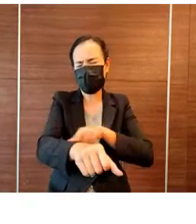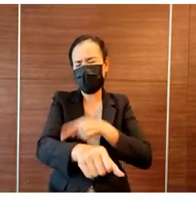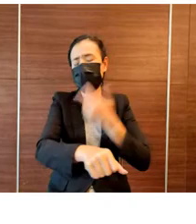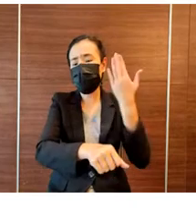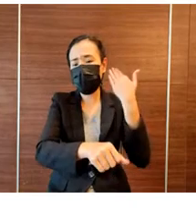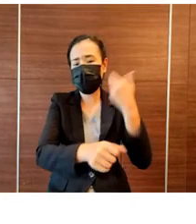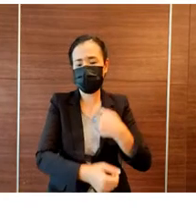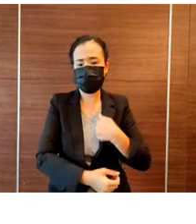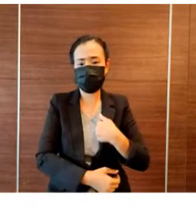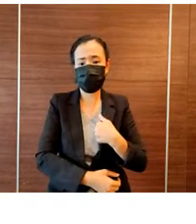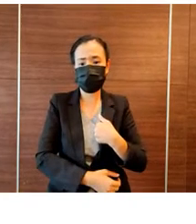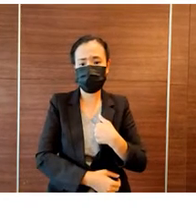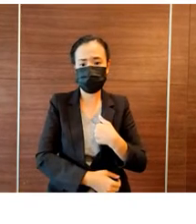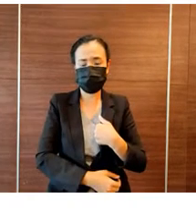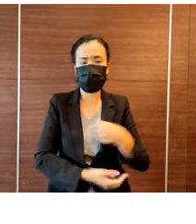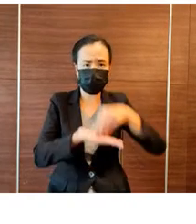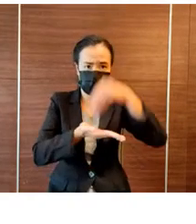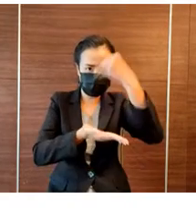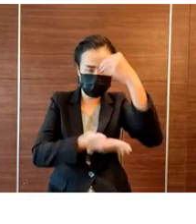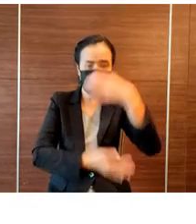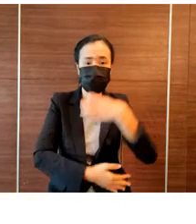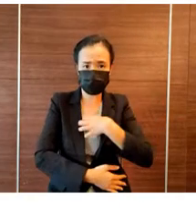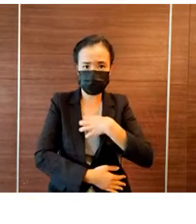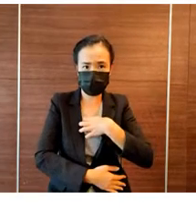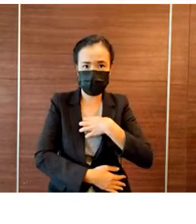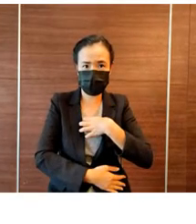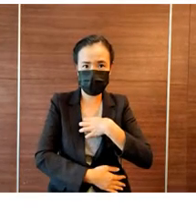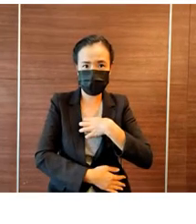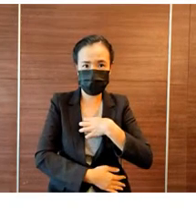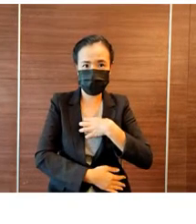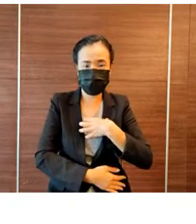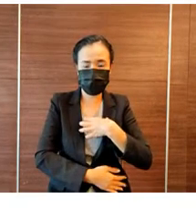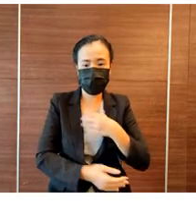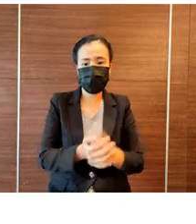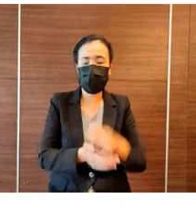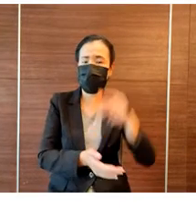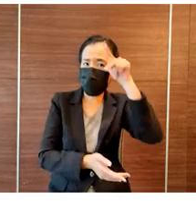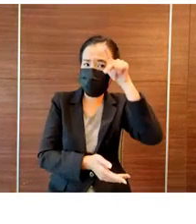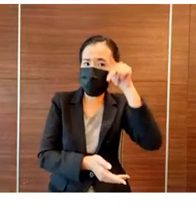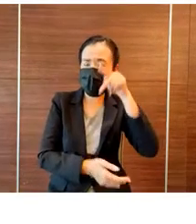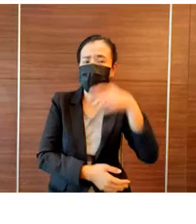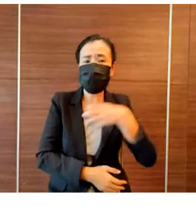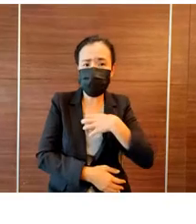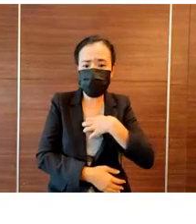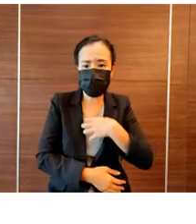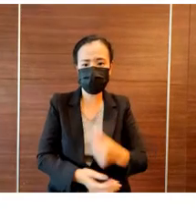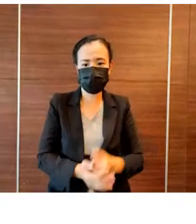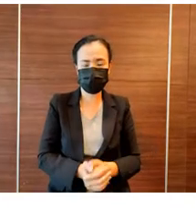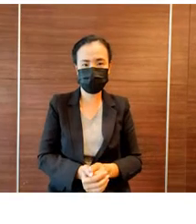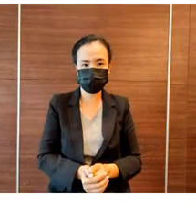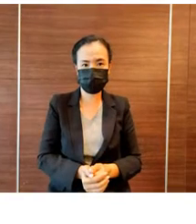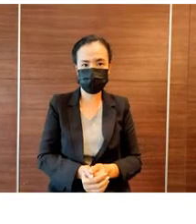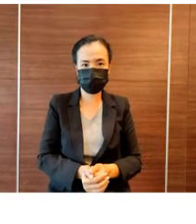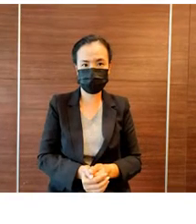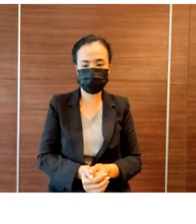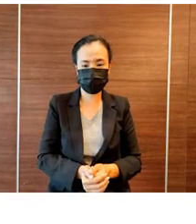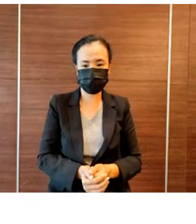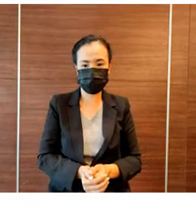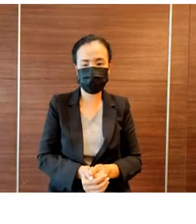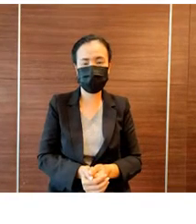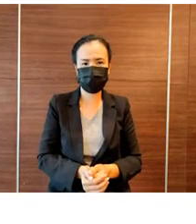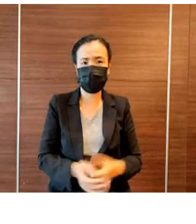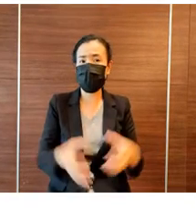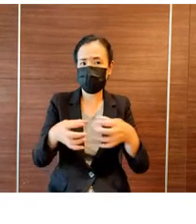เป็นคนแบบพี่อาร์มจริงอยากเรียนเรื่องของแบบเซ็กชวลเฮลอยากเรียนไม่ใช่เซ็กชวลเกี่ยวกับเซ็กเกี่ยวกับsexual